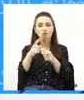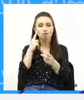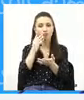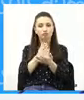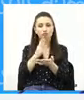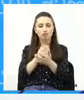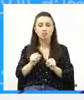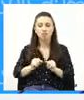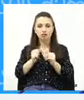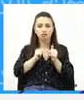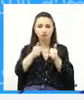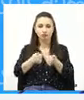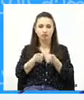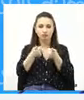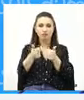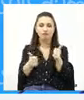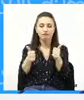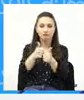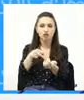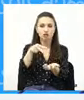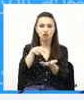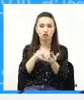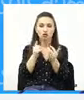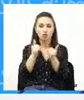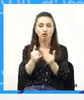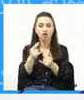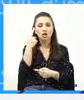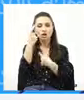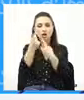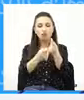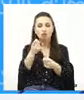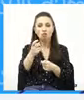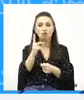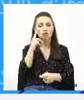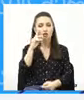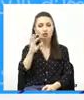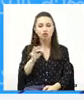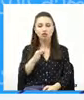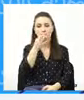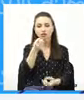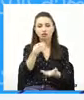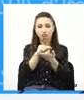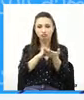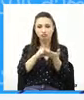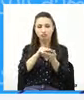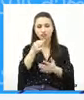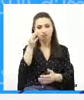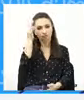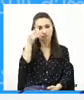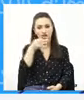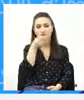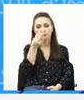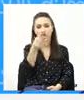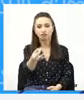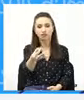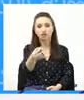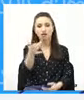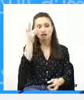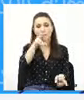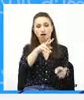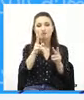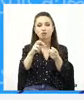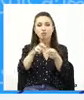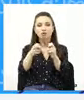აწუხებს, მაქსიმალურად დავეხმარებით, გვერდში დაუდგებით ინფორმაციისთვის, მე ხშირად ვამბობ და კიდევ ერთხელ გაგიზიარებთ, ვისაც